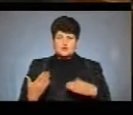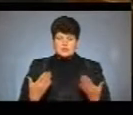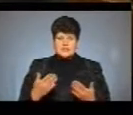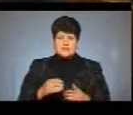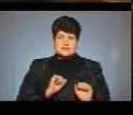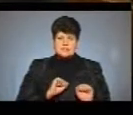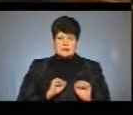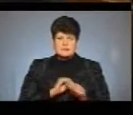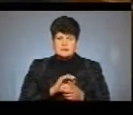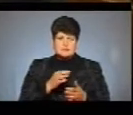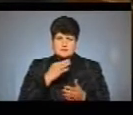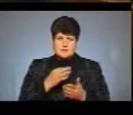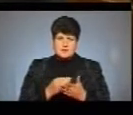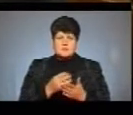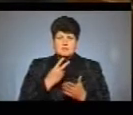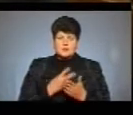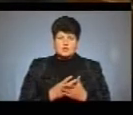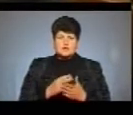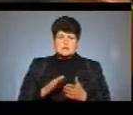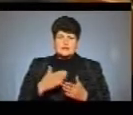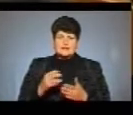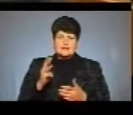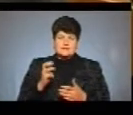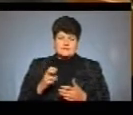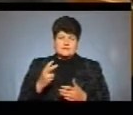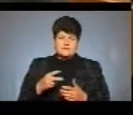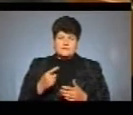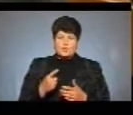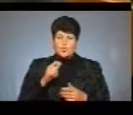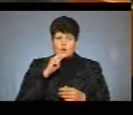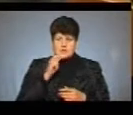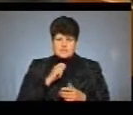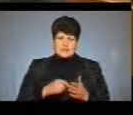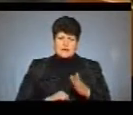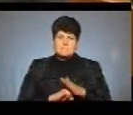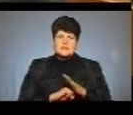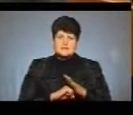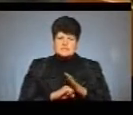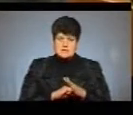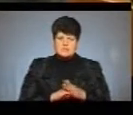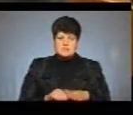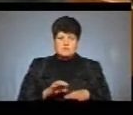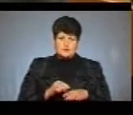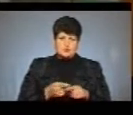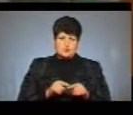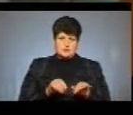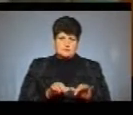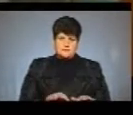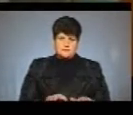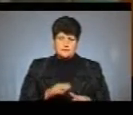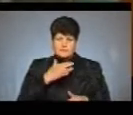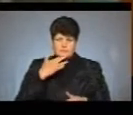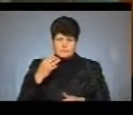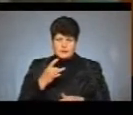зазначила жодних із підстав, передбачених статті 322 КПК України, які служать підставою суду для відкладення судового розгляду цього провадження.